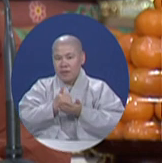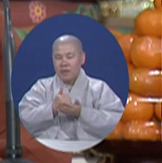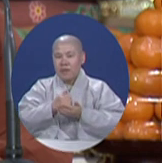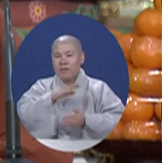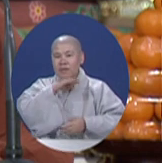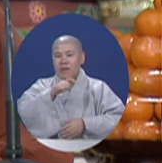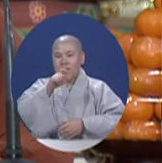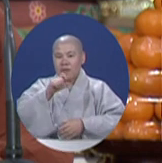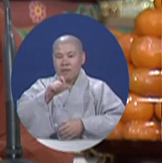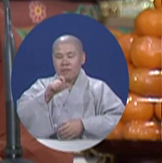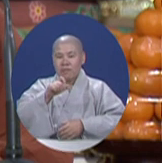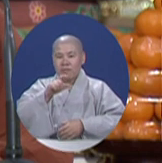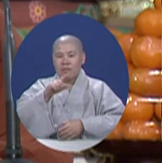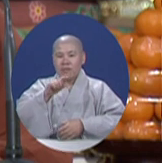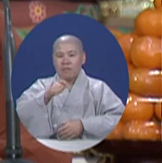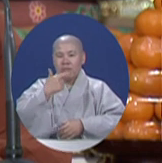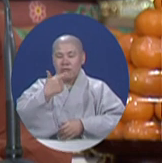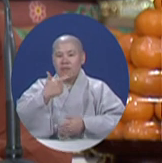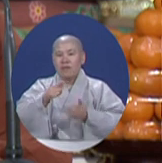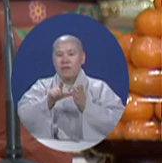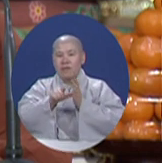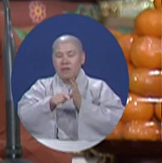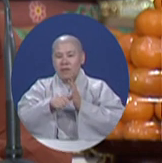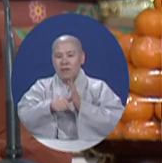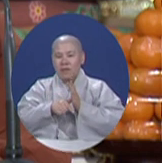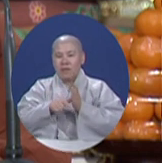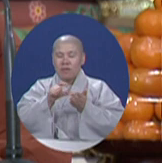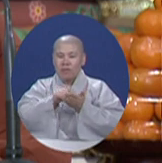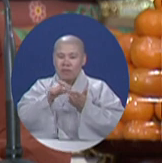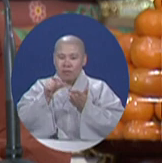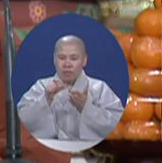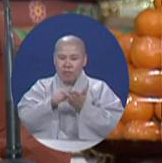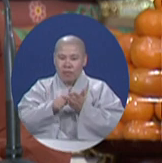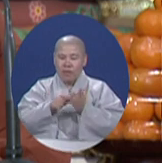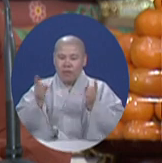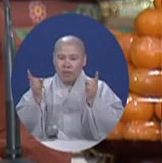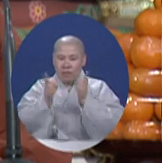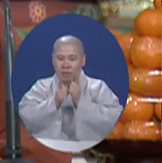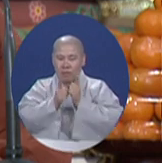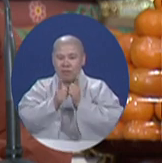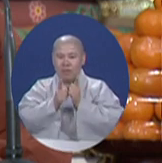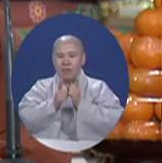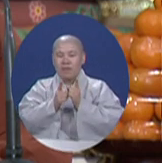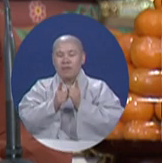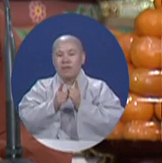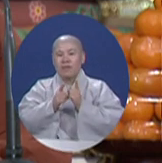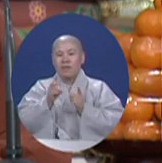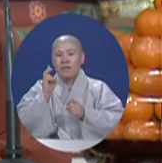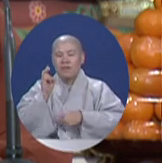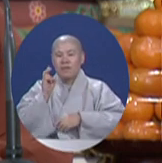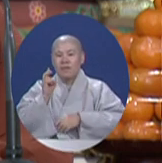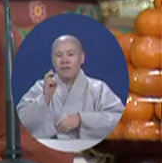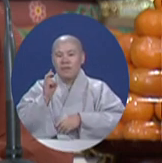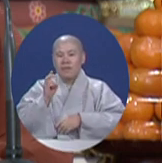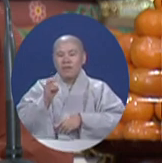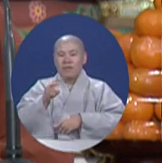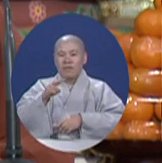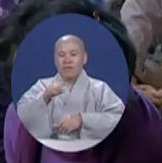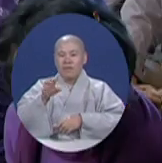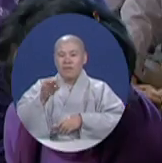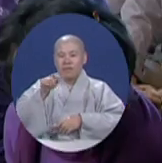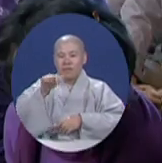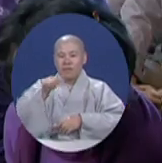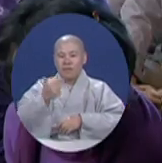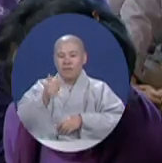16세가 아니면 17세 정도 됐는 걸로 기록에 나와요. 그러니까 이게 성균관에서 제주꾼으로